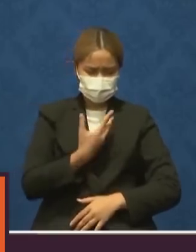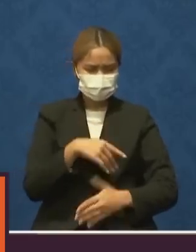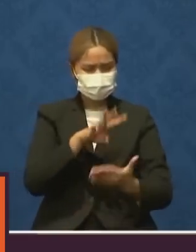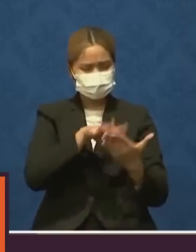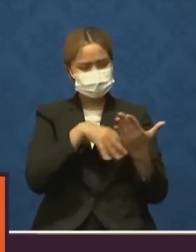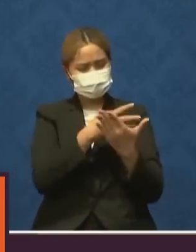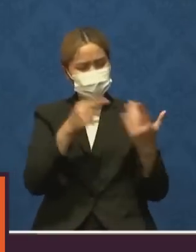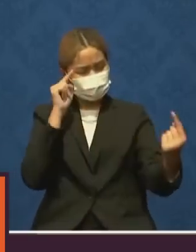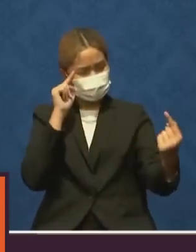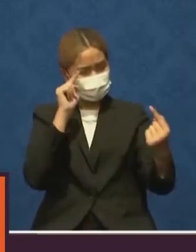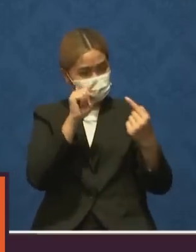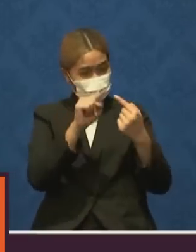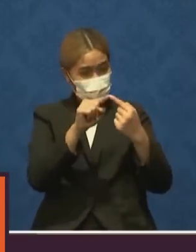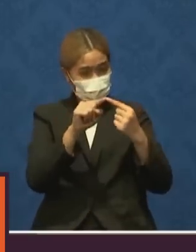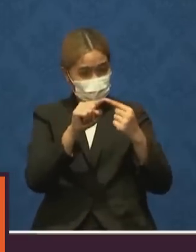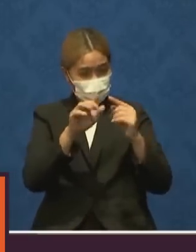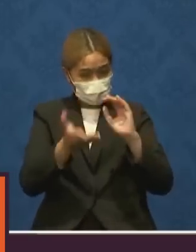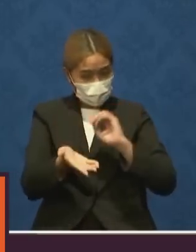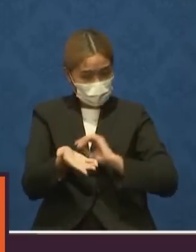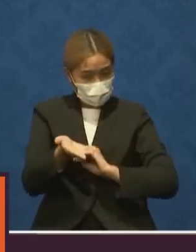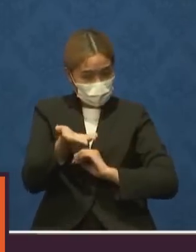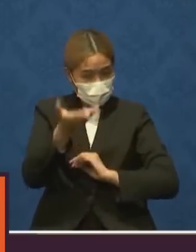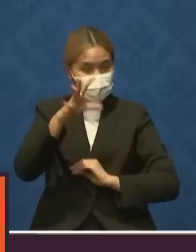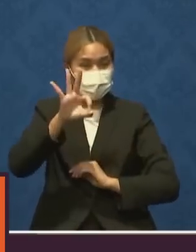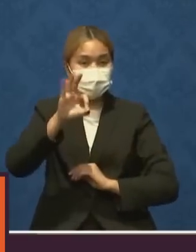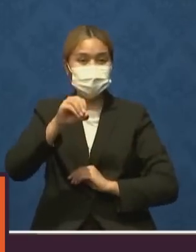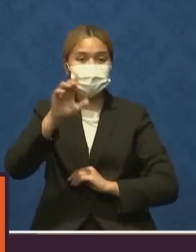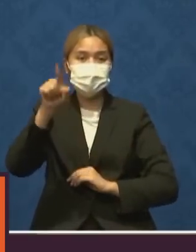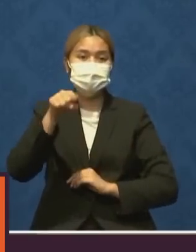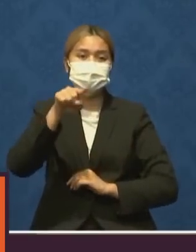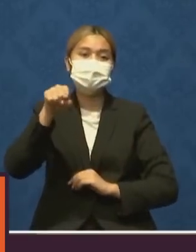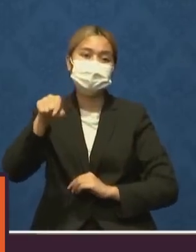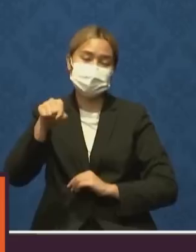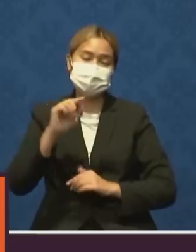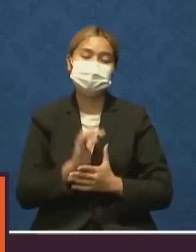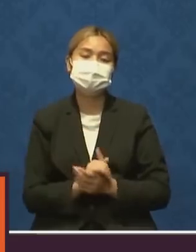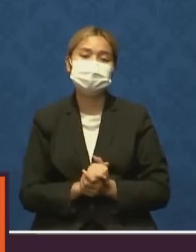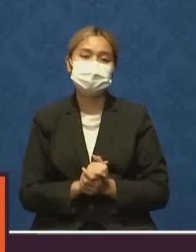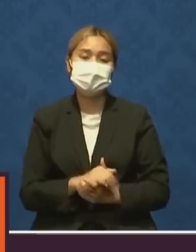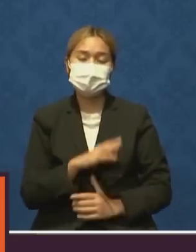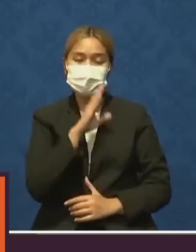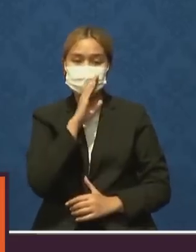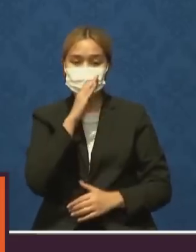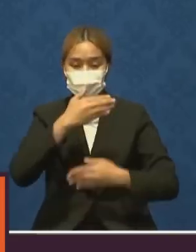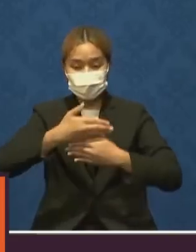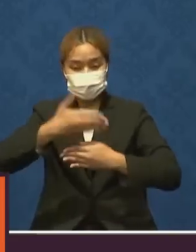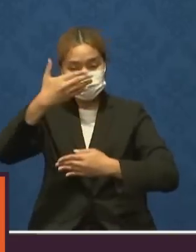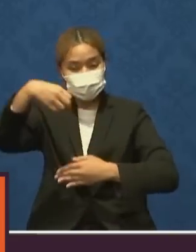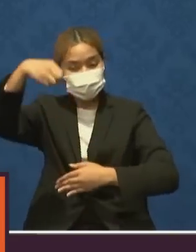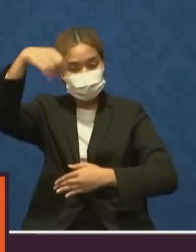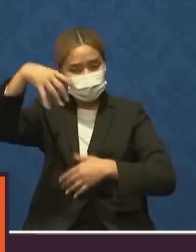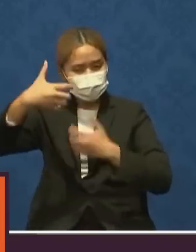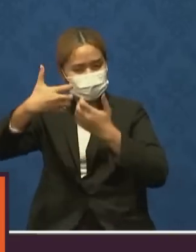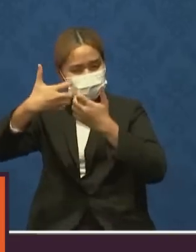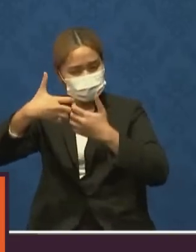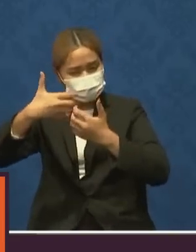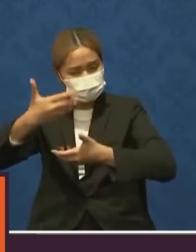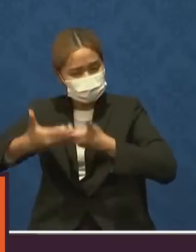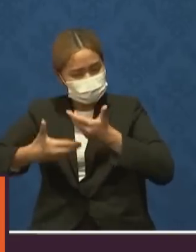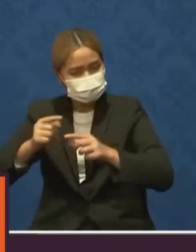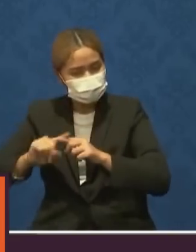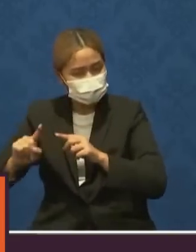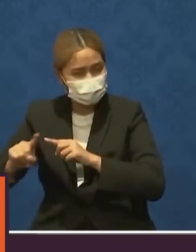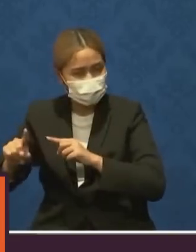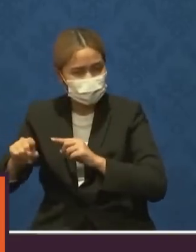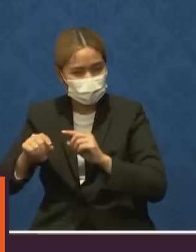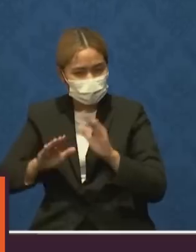ถ 95%ต่ใหเคือนผลิไไมไดทั้งปีก็จริงแต่มันไม่ต้จำเป็นต้มีกำลผลิส่นเกิน